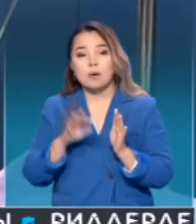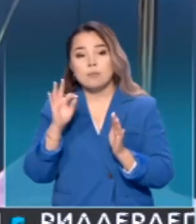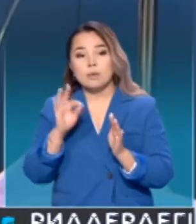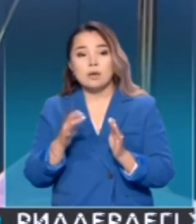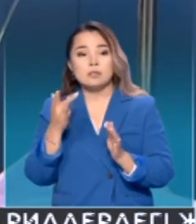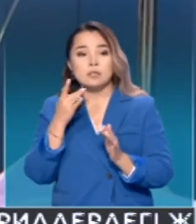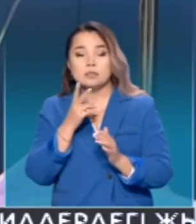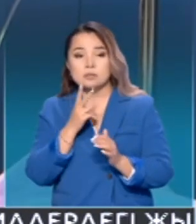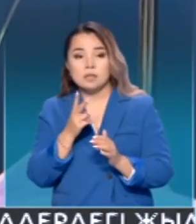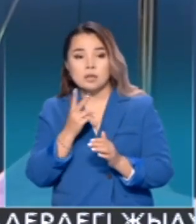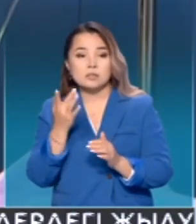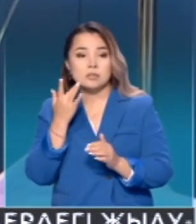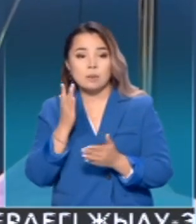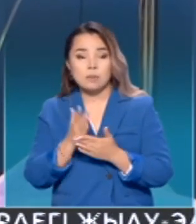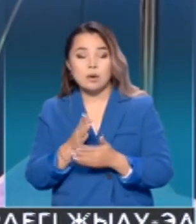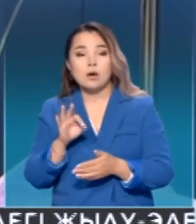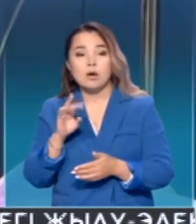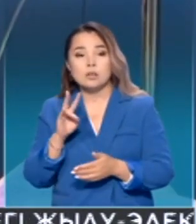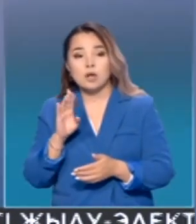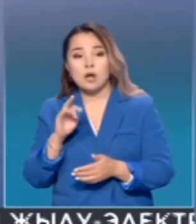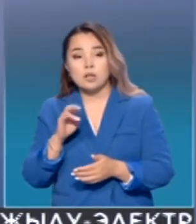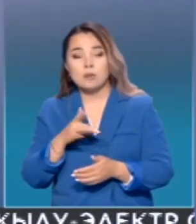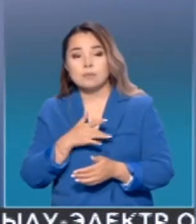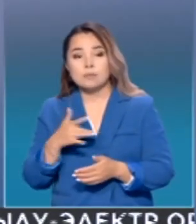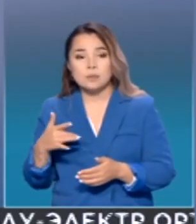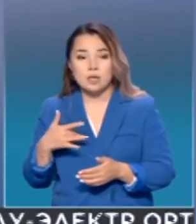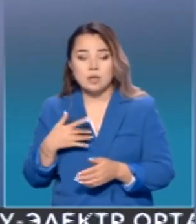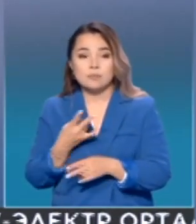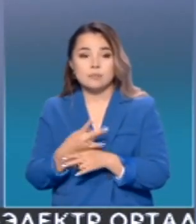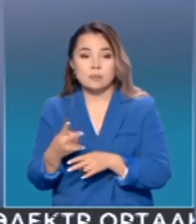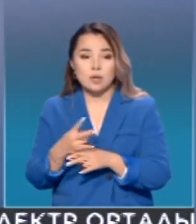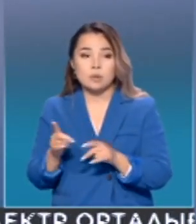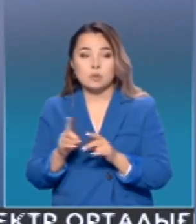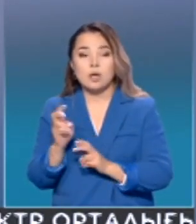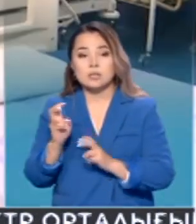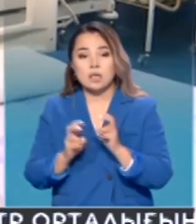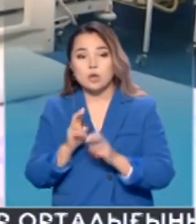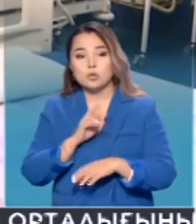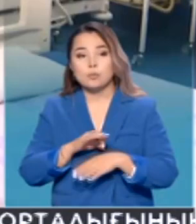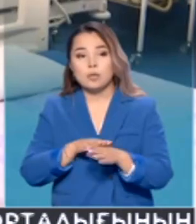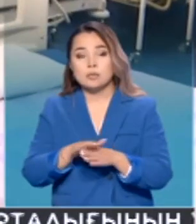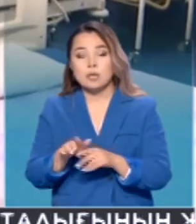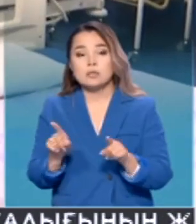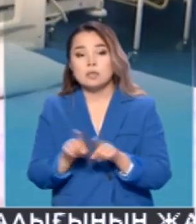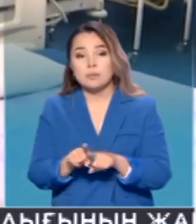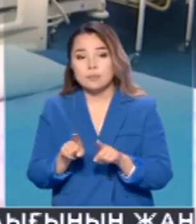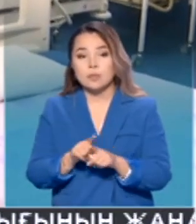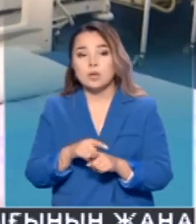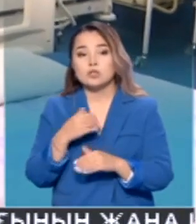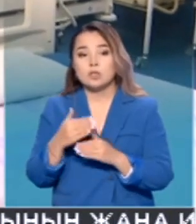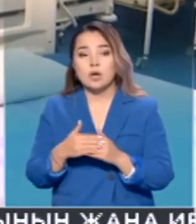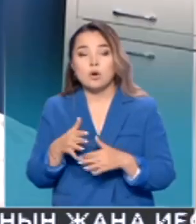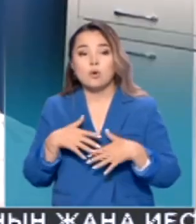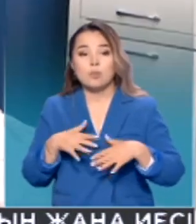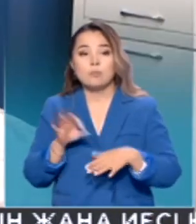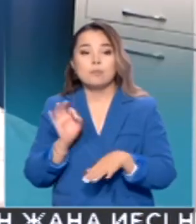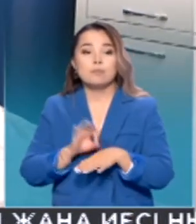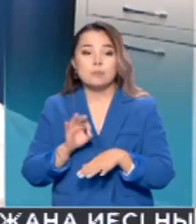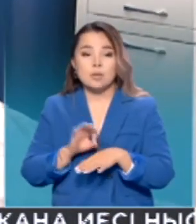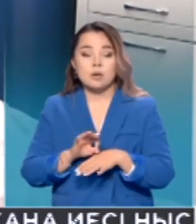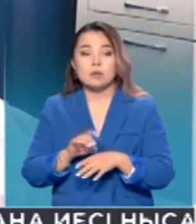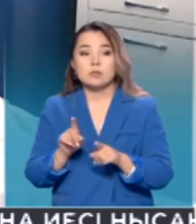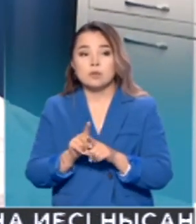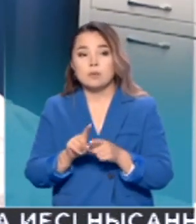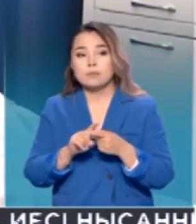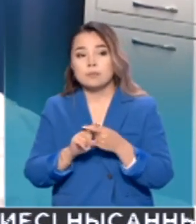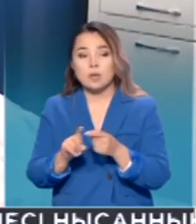үнемі шылым шеккендер. Онкологтар шаң-тозаңда және өкпеге зияны тиетін зауыттарда жұмыс істейтіндер мен жақыны өкпе обырымен